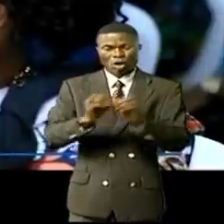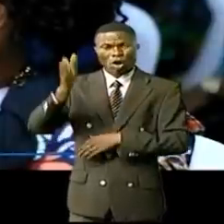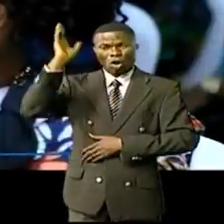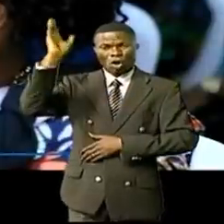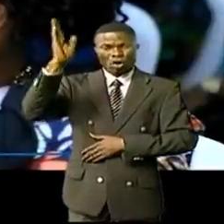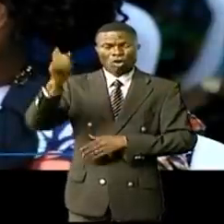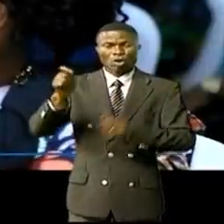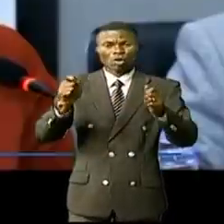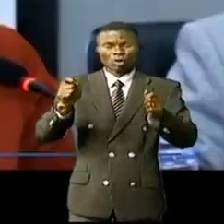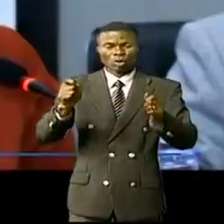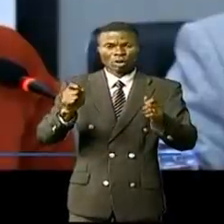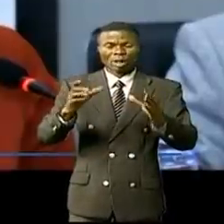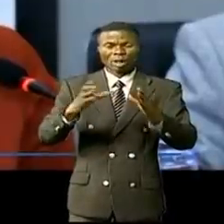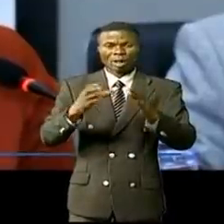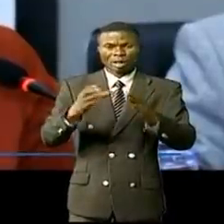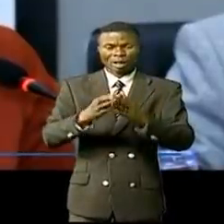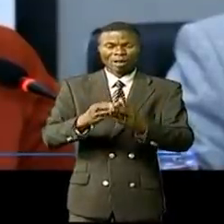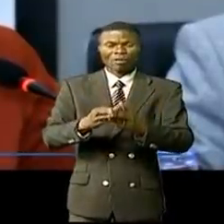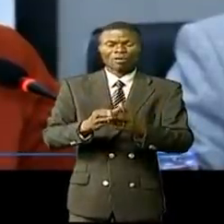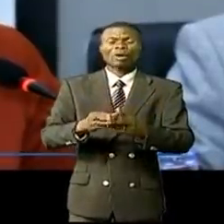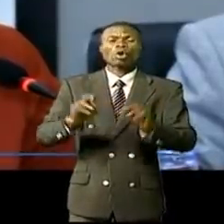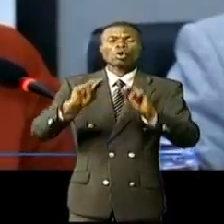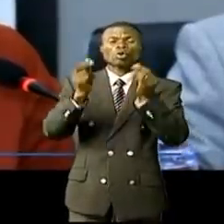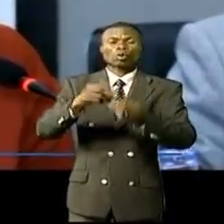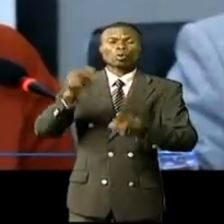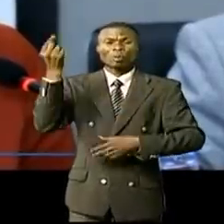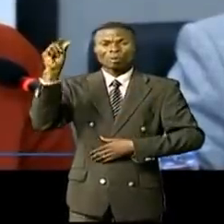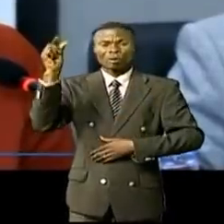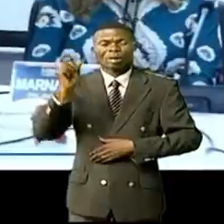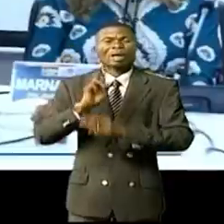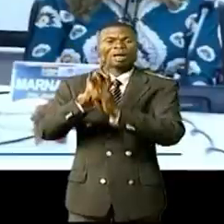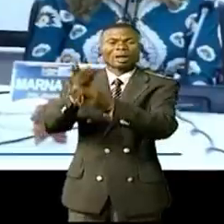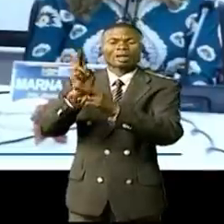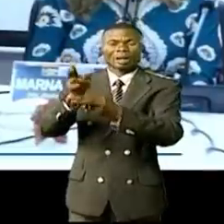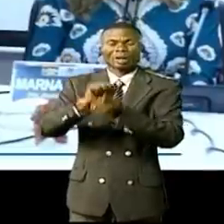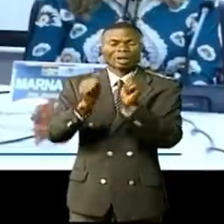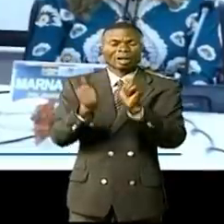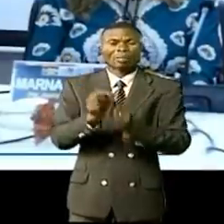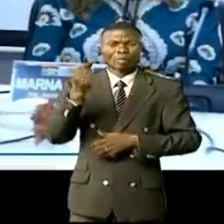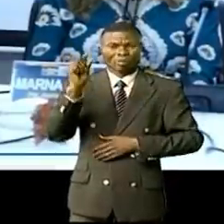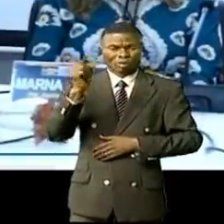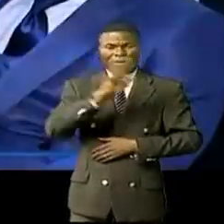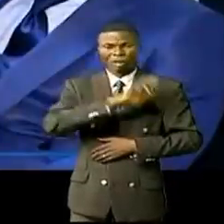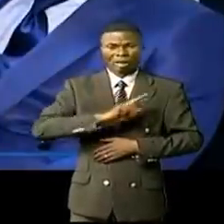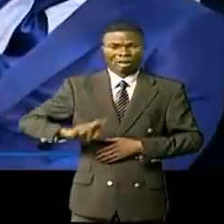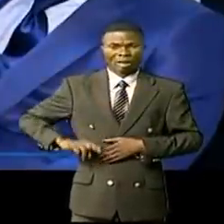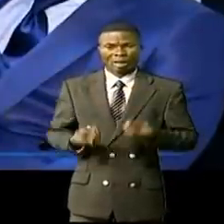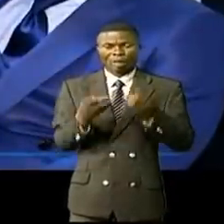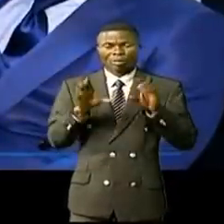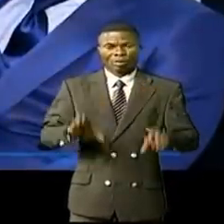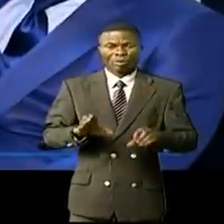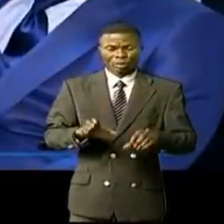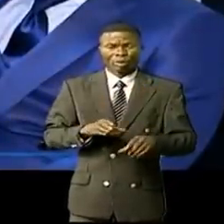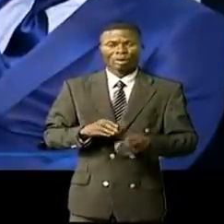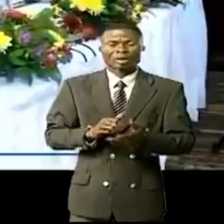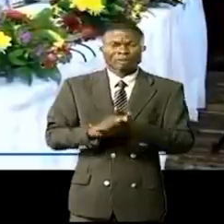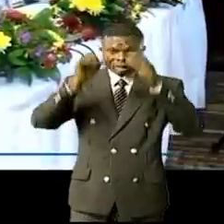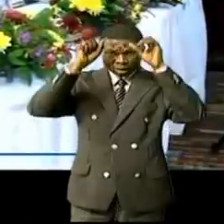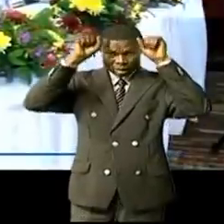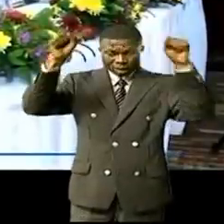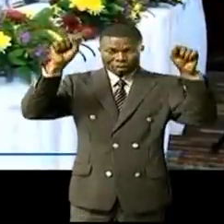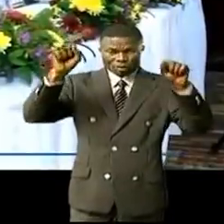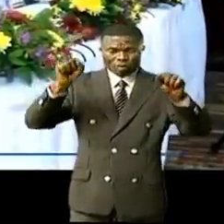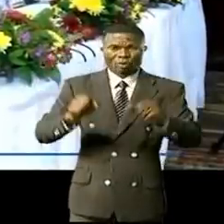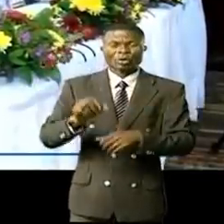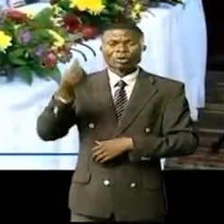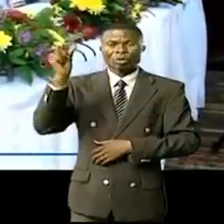conférence de presse par la Chambre de mines sur l'état de lieu du secteur minier en RDC. D'entrée de jeu, le président de la dite